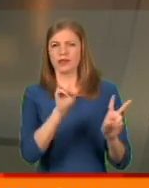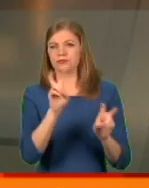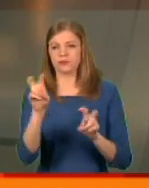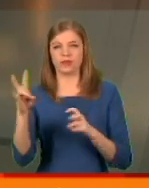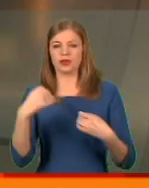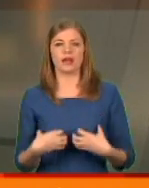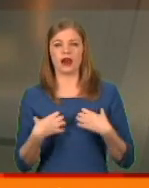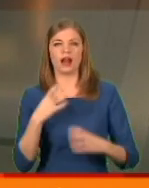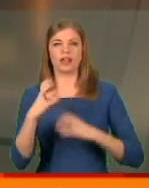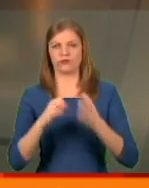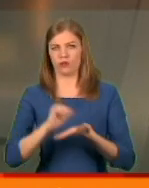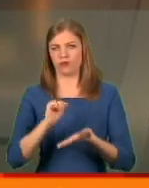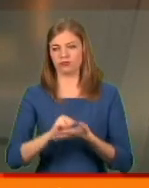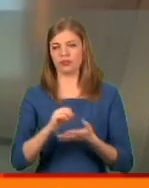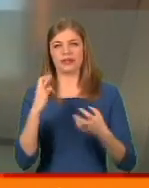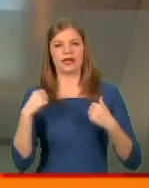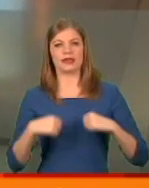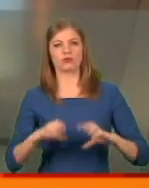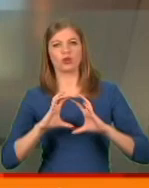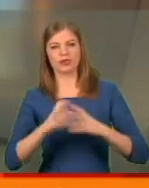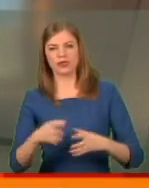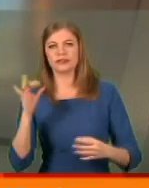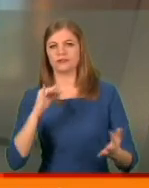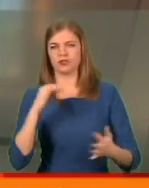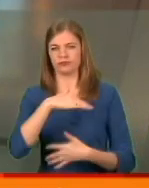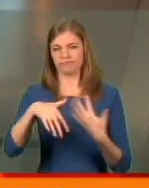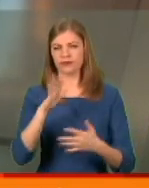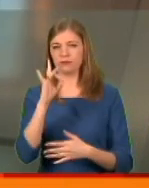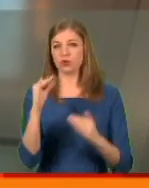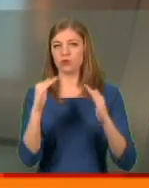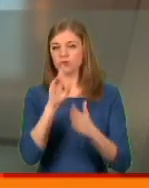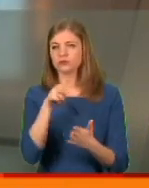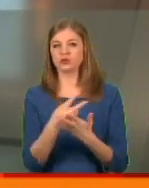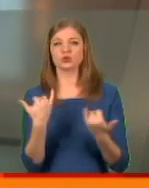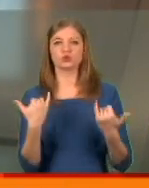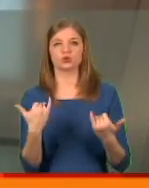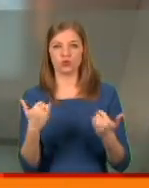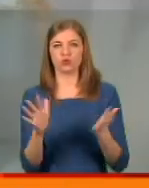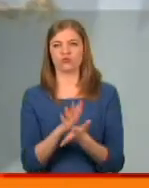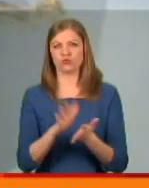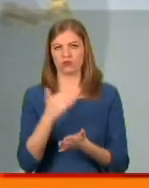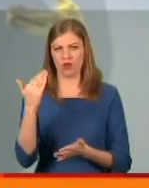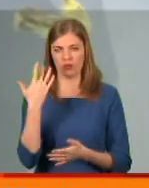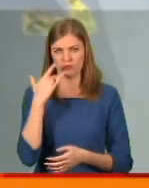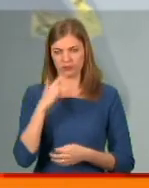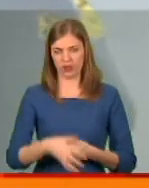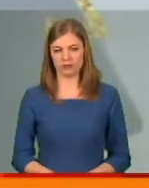заголовками налякала світова преса. Неспокійний світ і шторм у Білому домі демонструє сьогоднішня обкладинка журналу «Тайм».